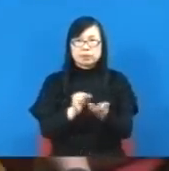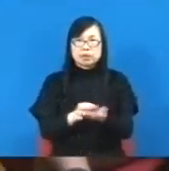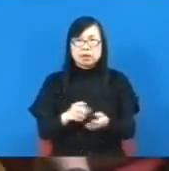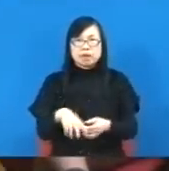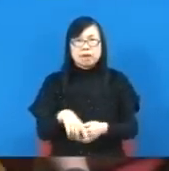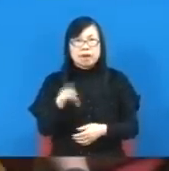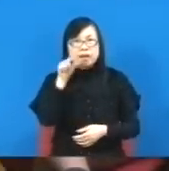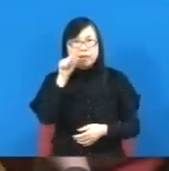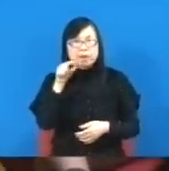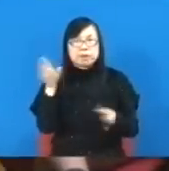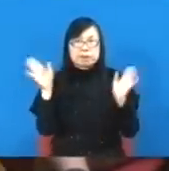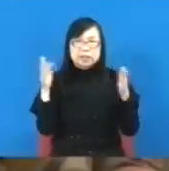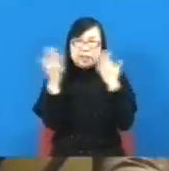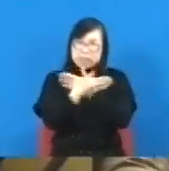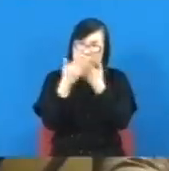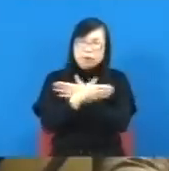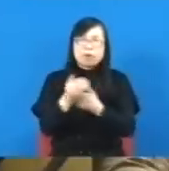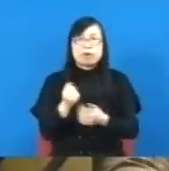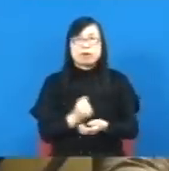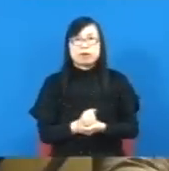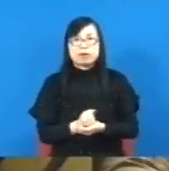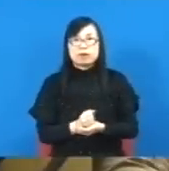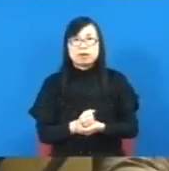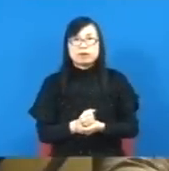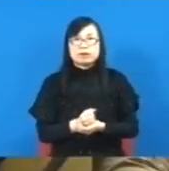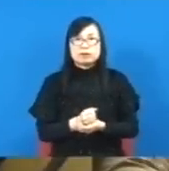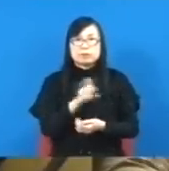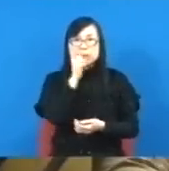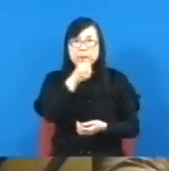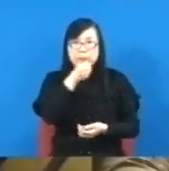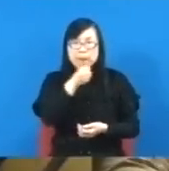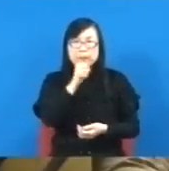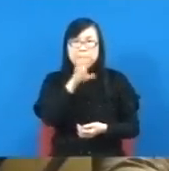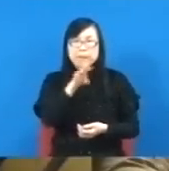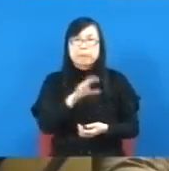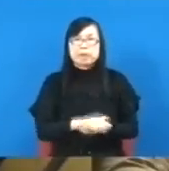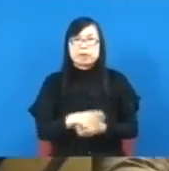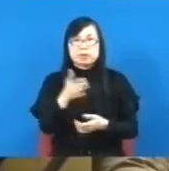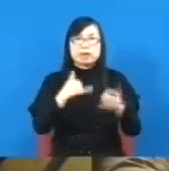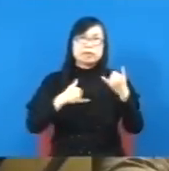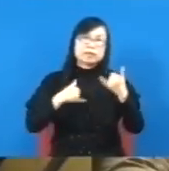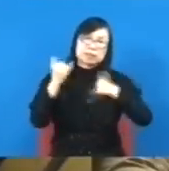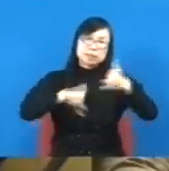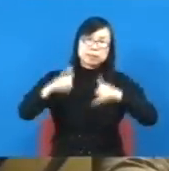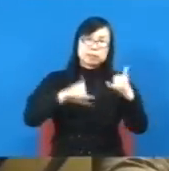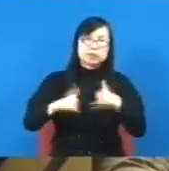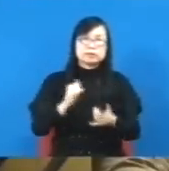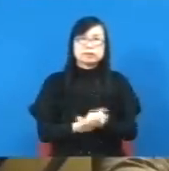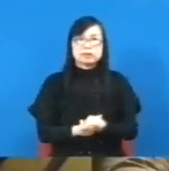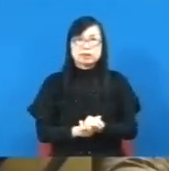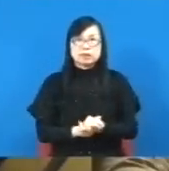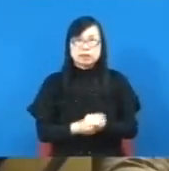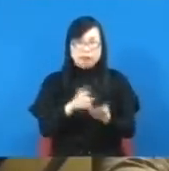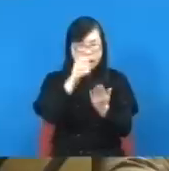鳳凰衛視啊、中國咩 CCTV 啊，問佢咪喺度表演咯，係咪台詞有